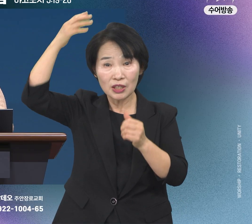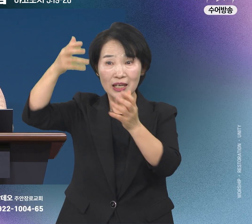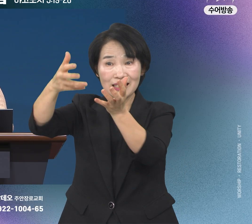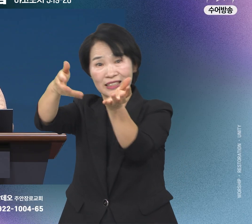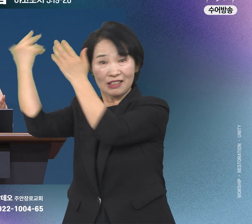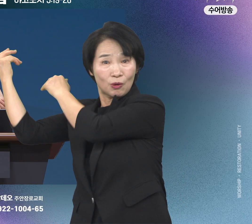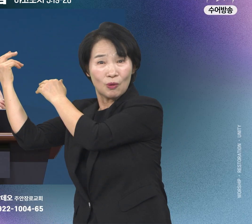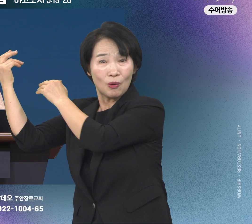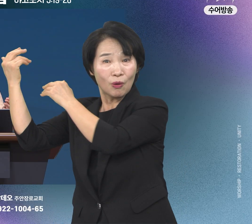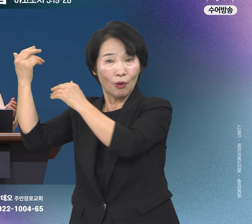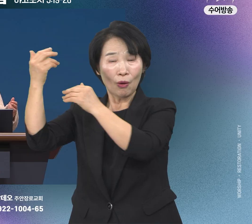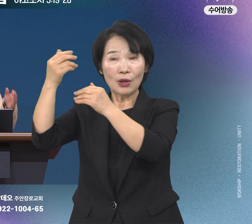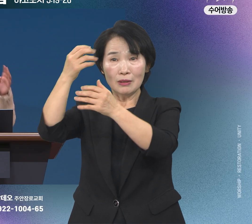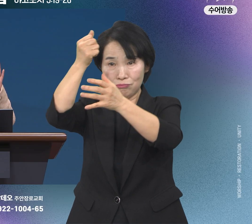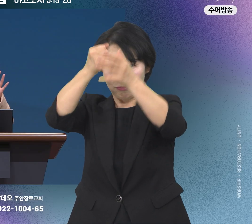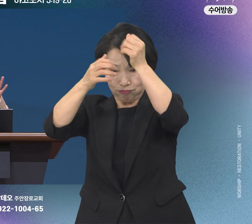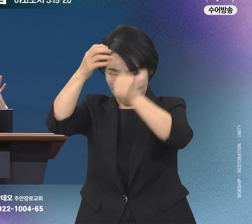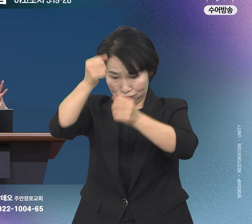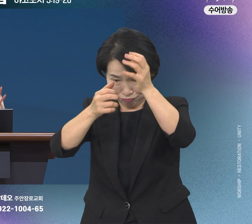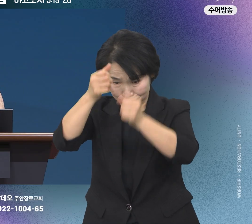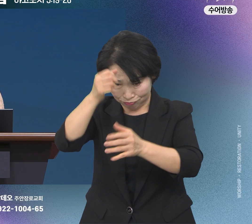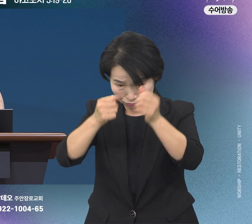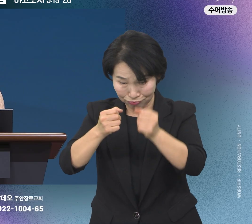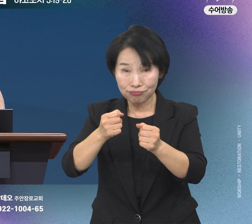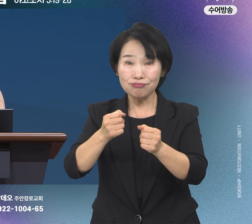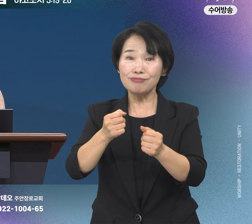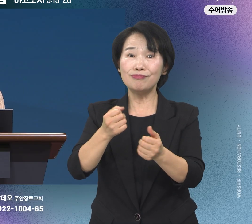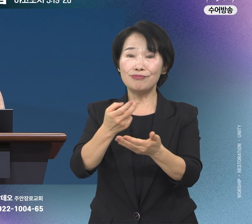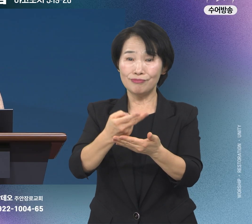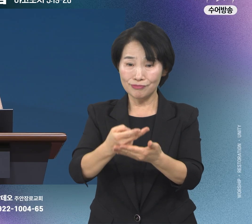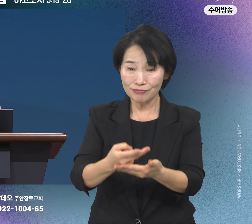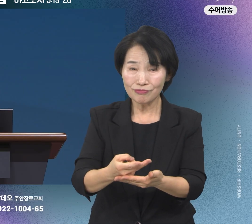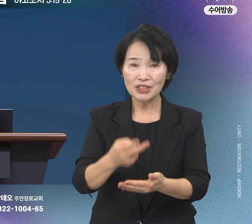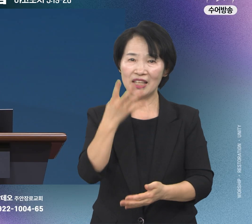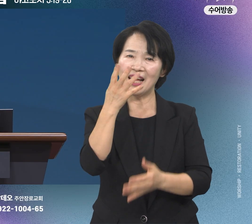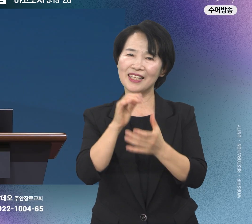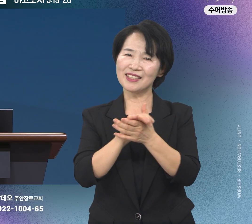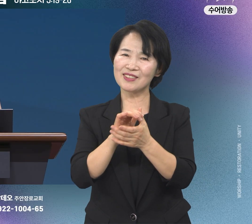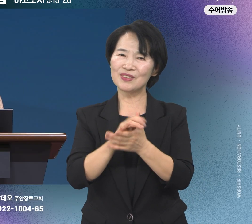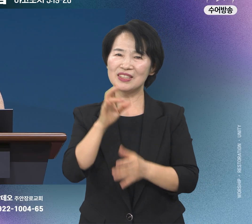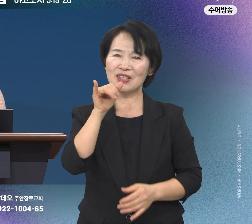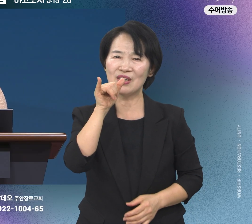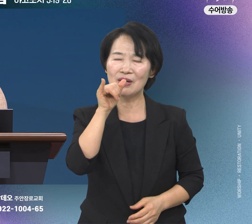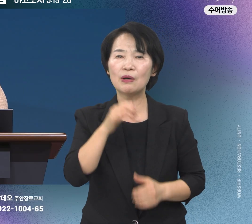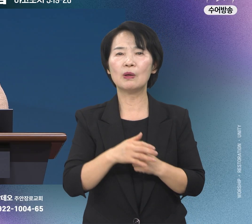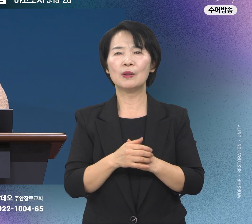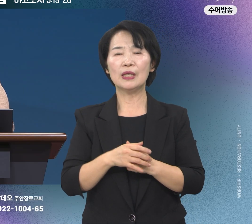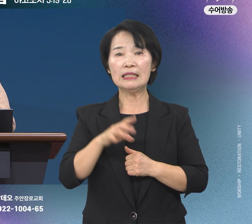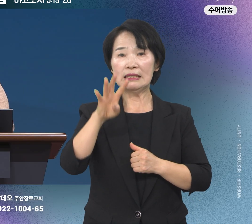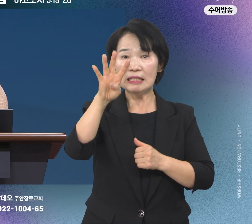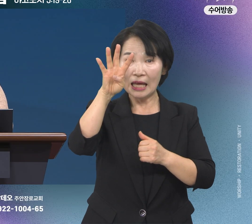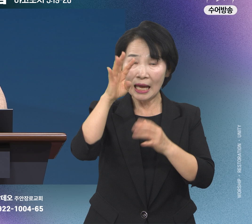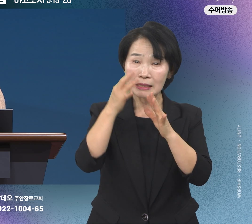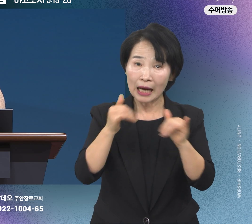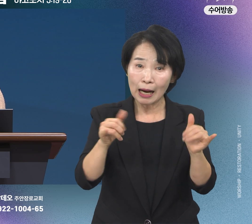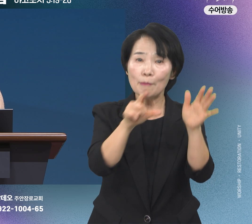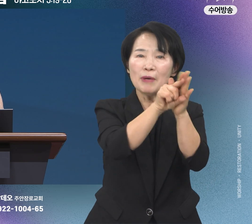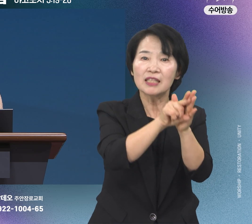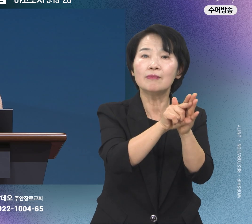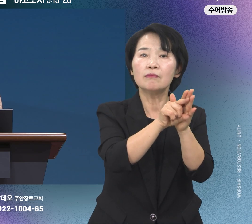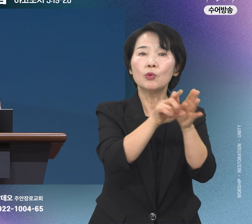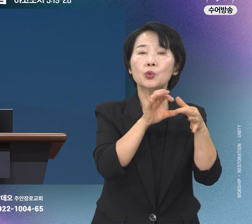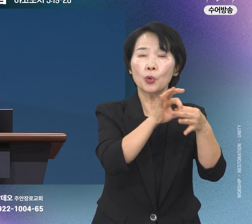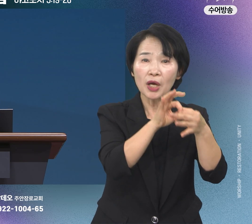예수님 앞에 내보내게 한 4명의 사람이 있습니다. 예수님은 그 4사람의 믿음을 보시고